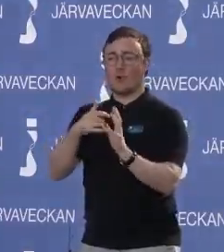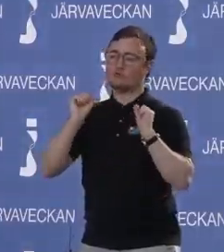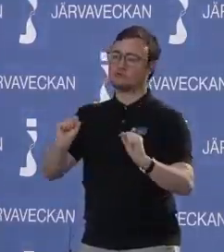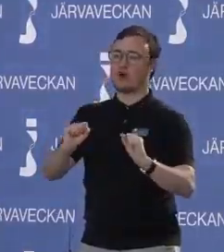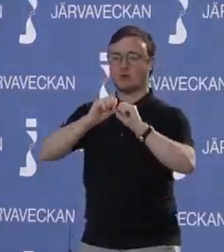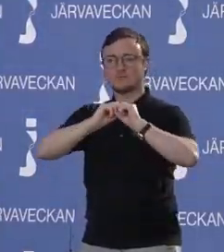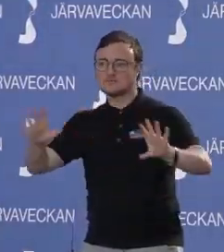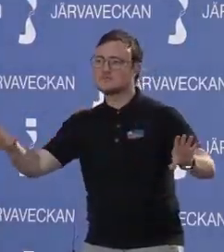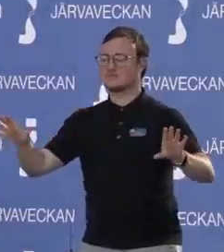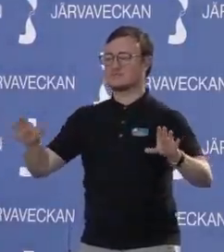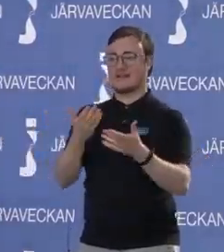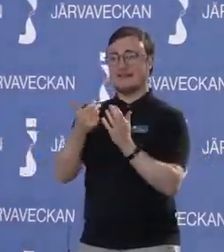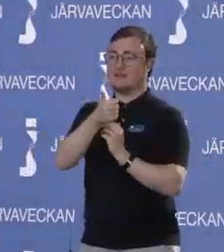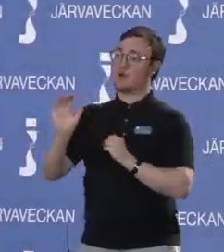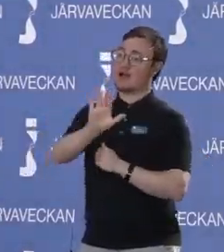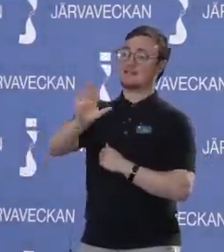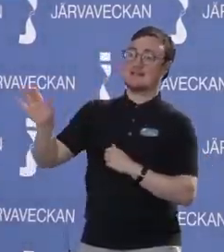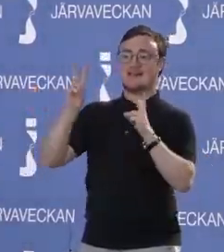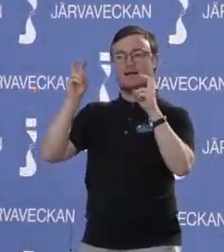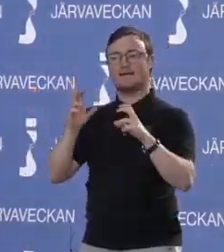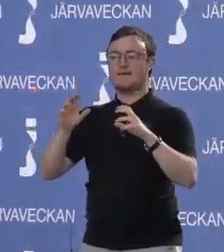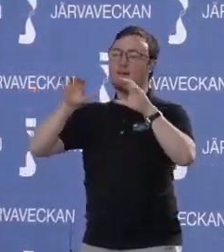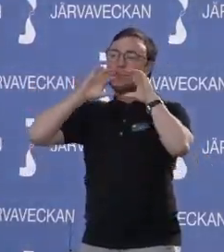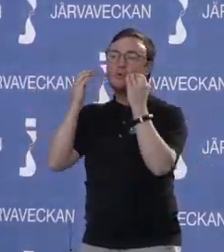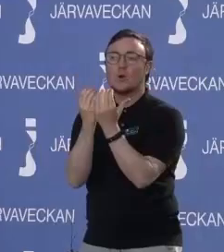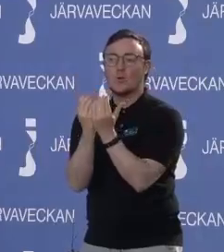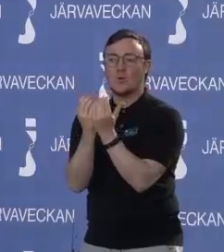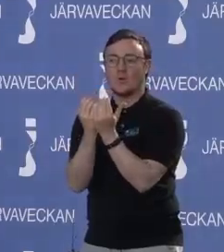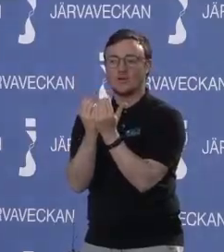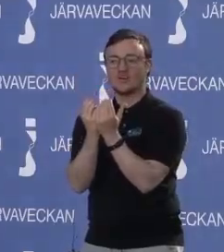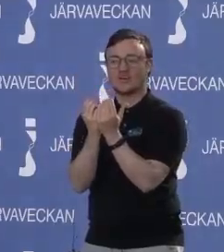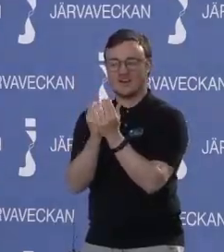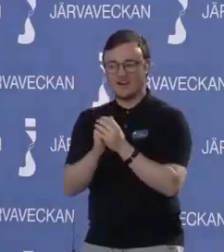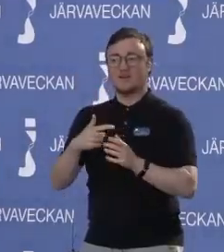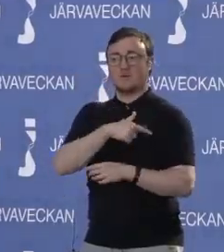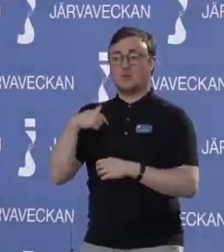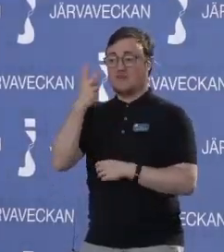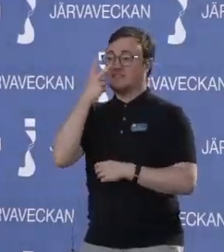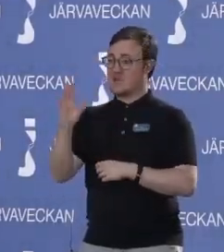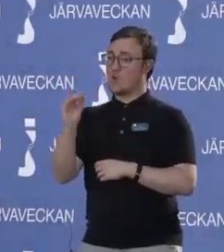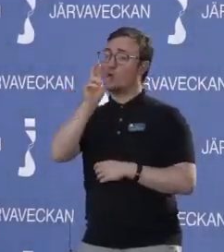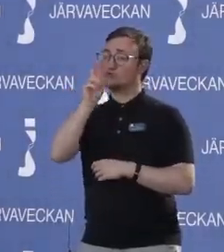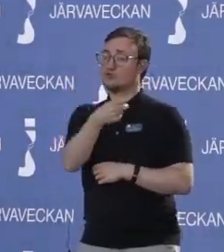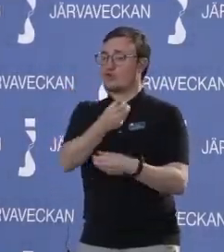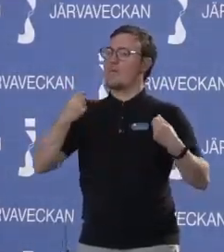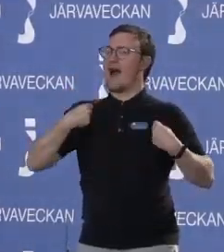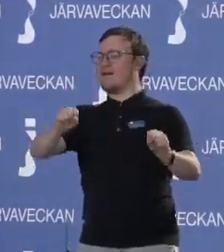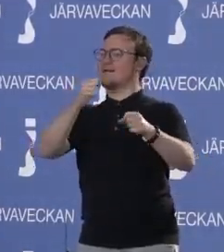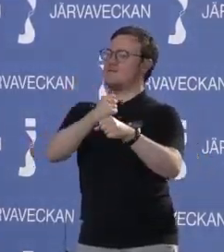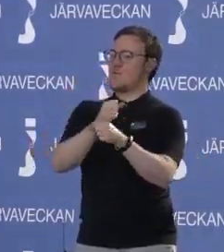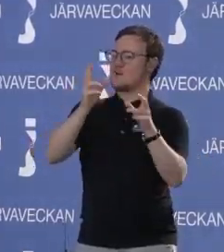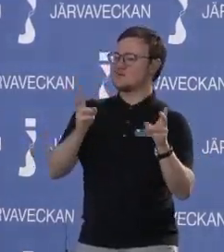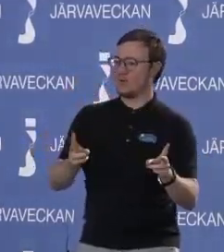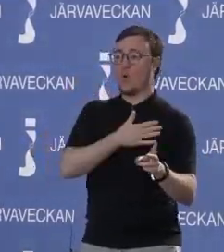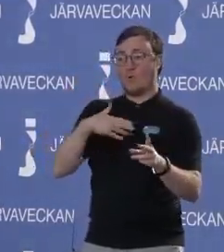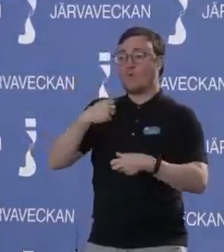kanske bubblorna som de har i deras, bland deras konsumenter. Och det ser vi att de aktivt jobbar med, och där är ju vårt jobb att fortsätta